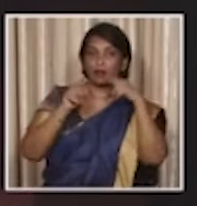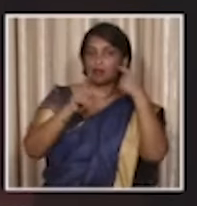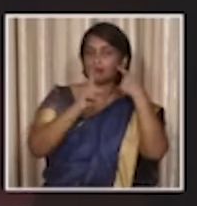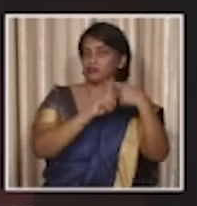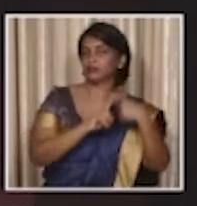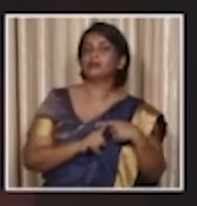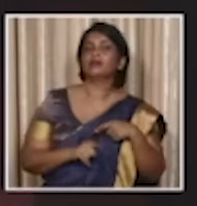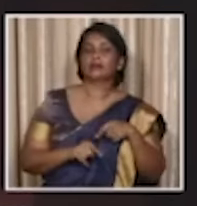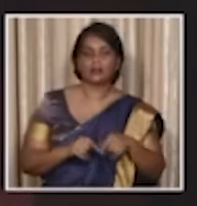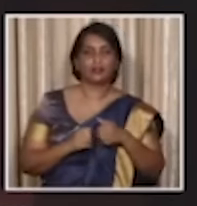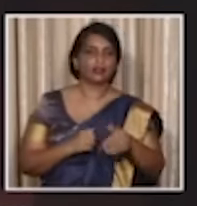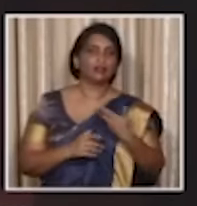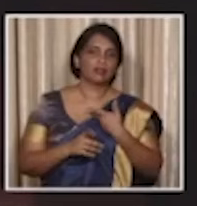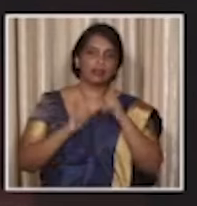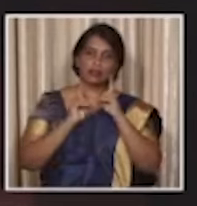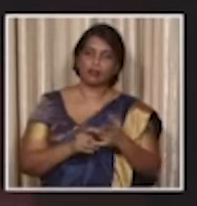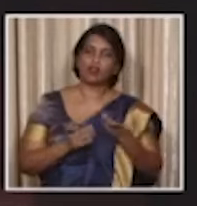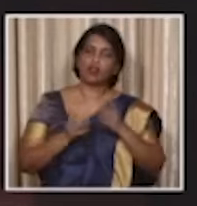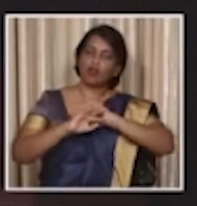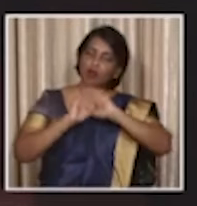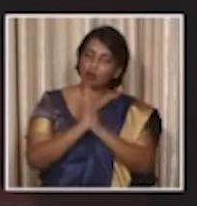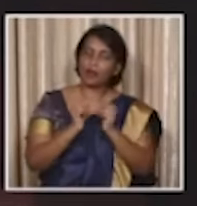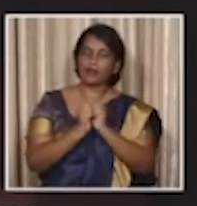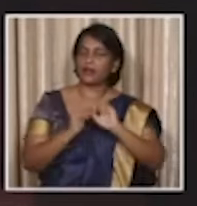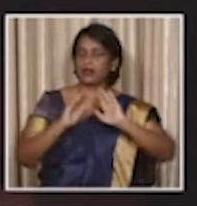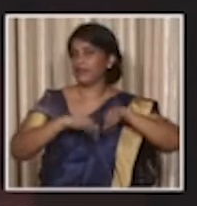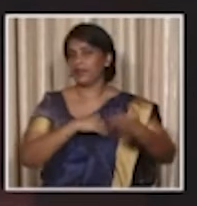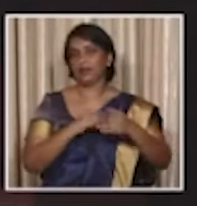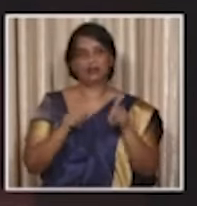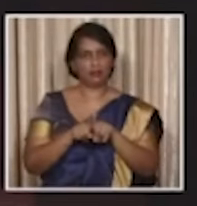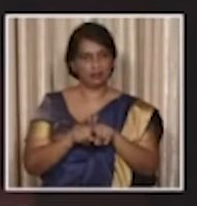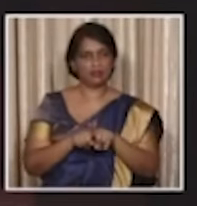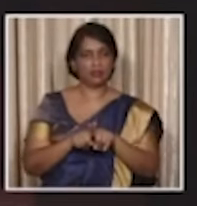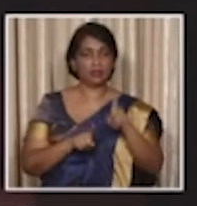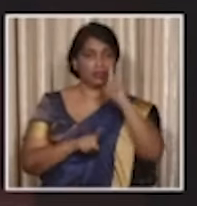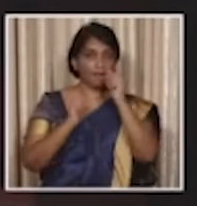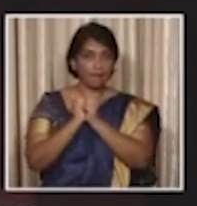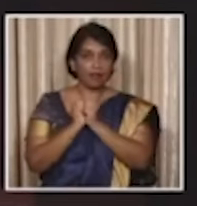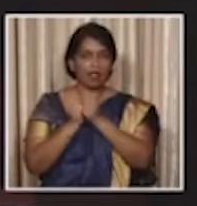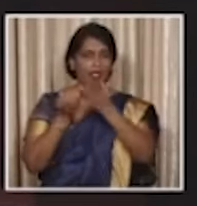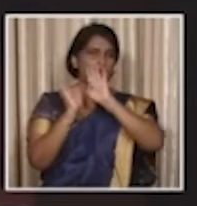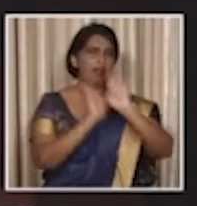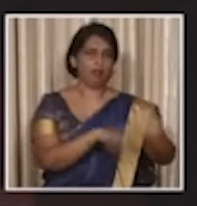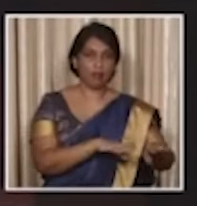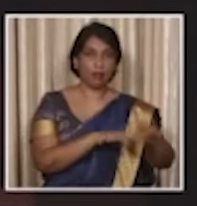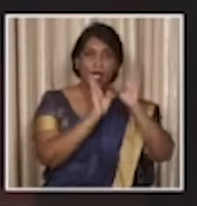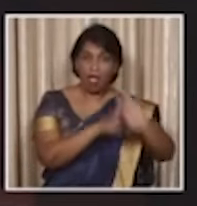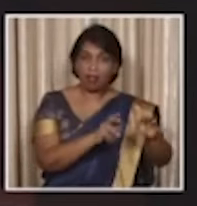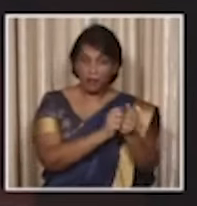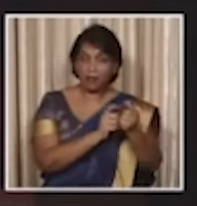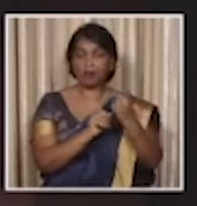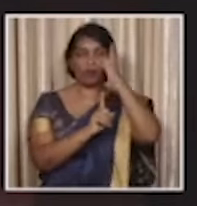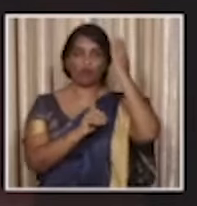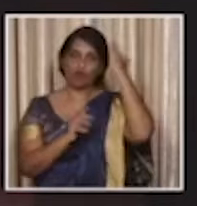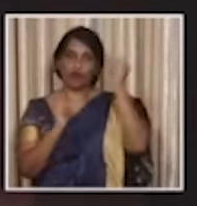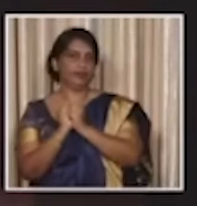කිරීම, මේ වගේ දේවල් කරන ඔක්කොම කරන්නේ කන පිට. ඉස්සෙල්ලා කරන්න ඕන දේ අගට කරනවා, අගදි කරන්න ඕන දේ